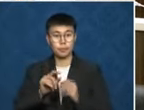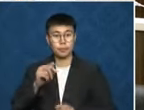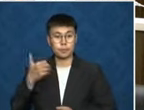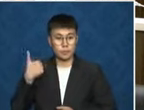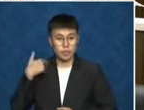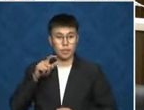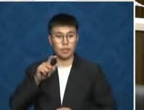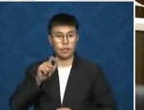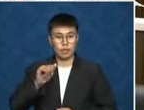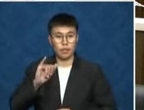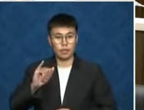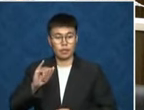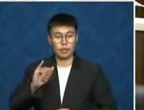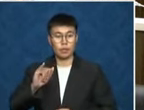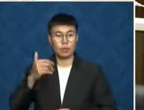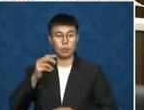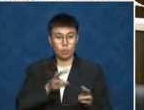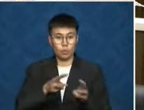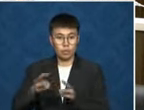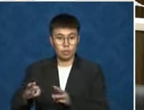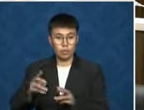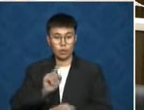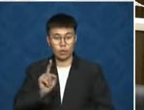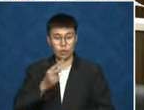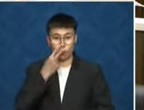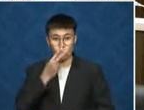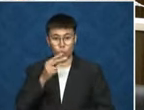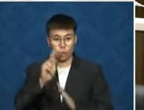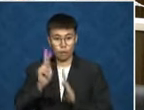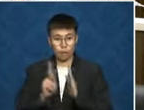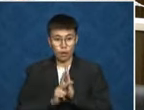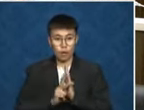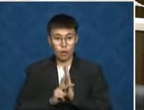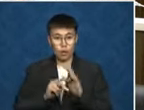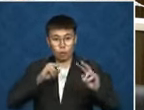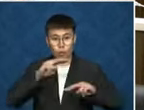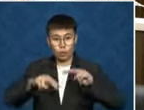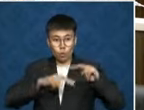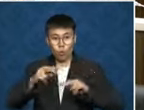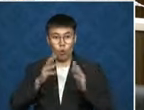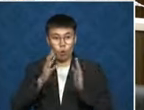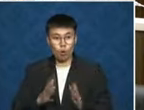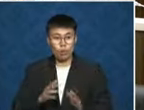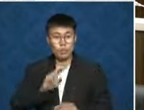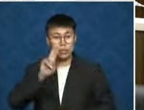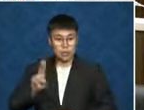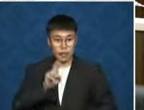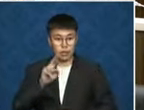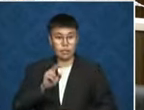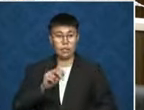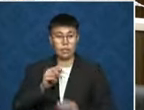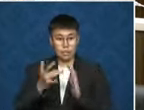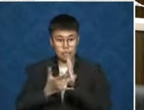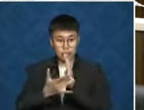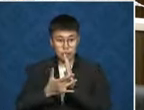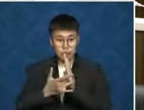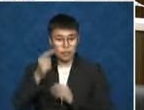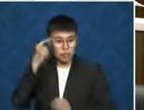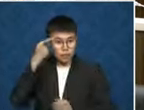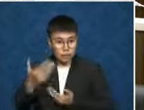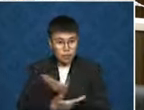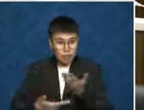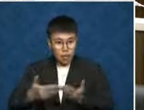ดขึ้นท้ายสุดเนี่ยกฎหมายวิธีการมองกฎหมายของการคุ้มครองผู้บริโภคมันจะเปลี่ยนไปมุมมองในการพิจารณาปัญ